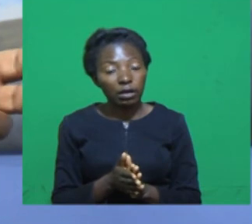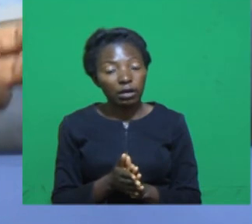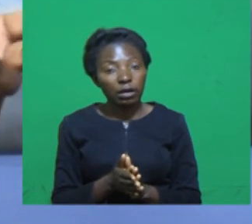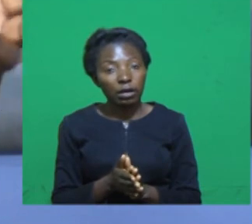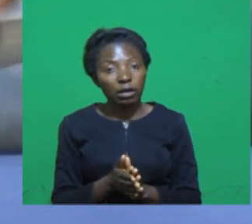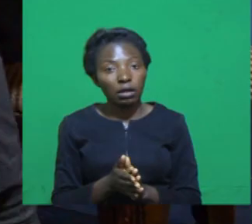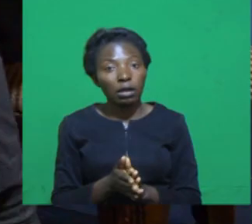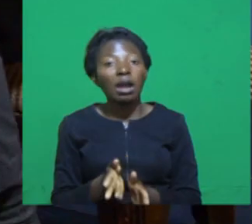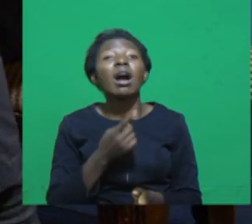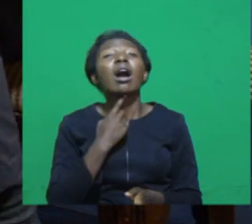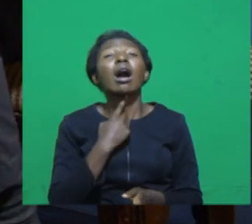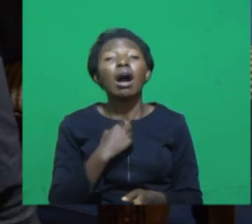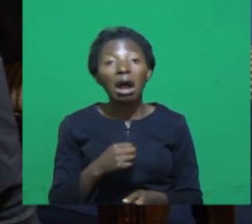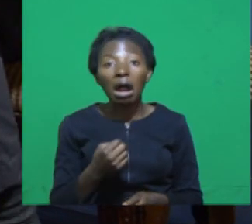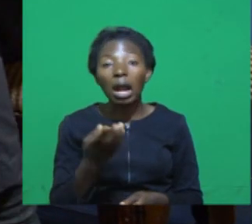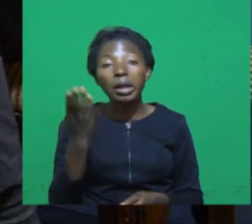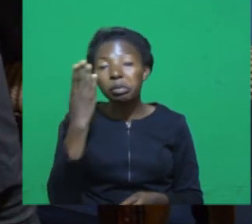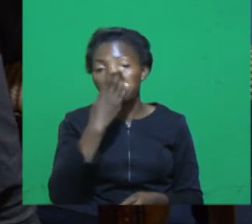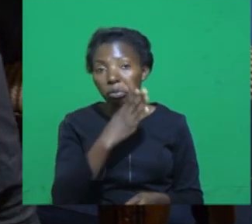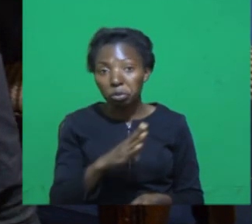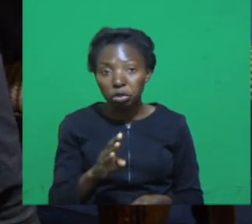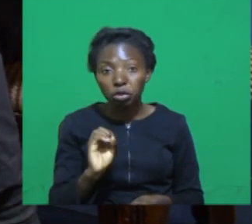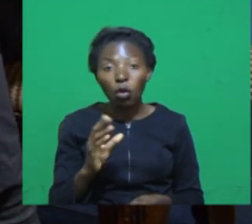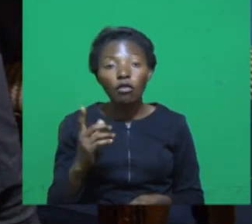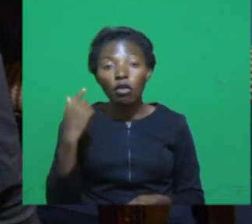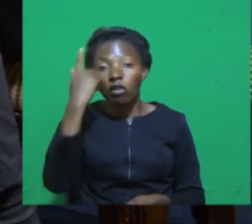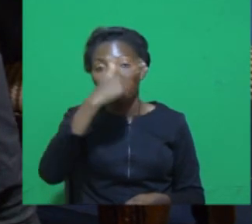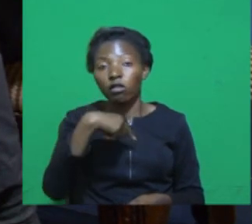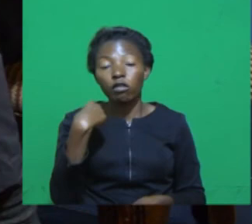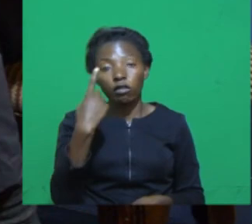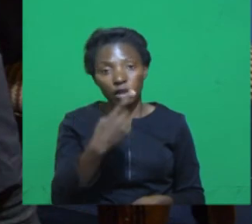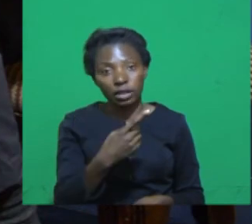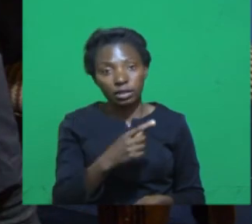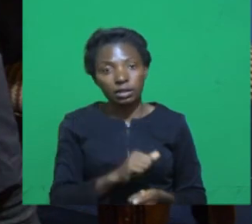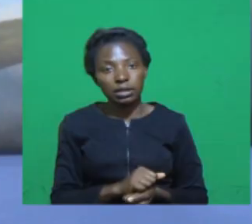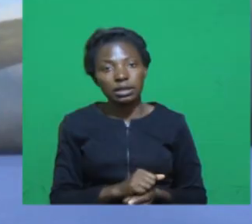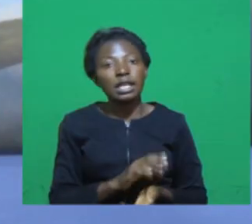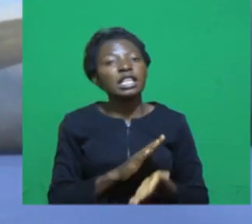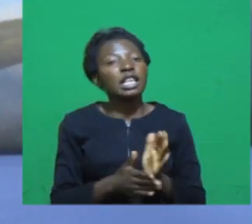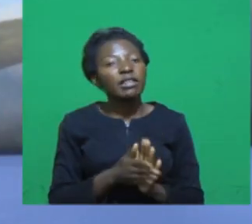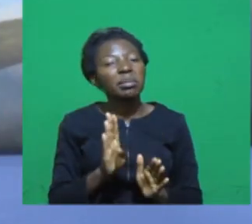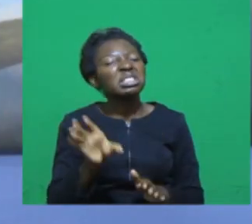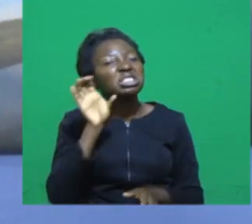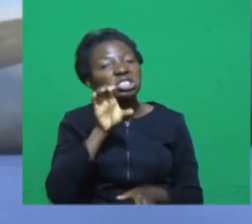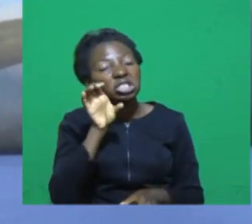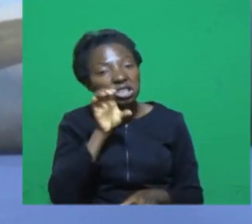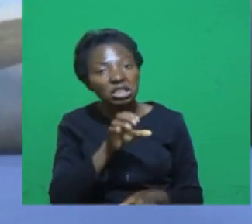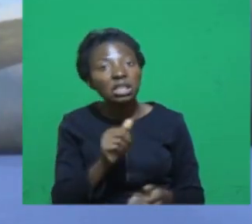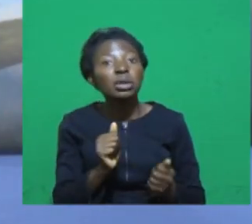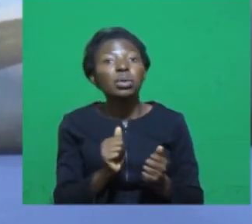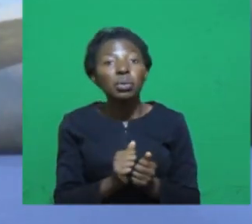toti kuchiva runako rwekunze mumwoyo. But pekupedzisira inobva yati don't be deceived by